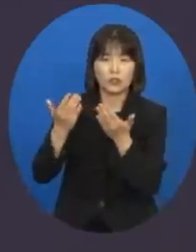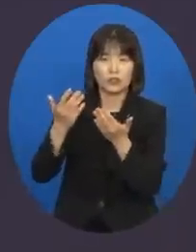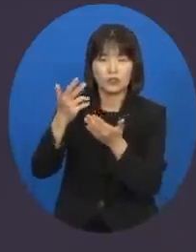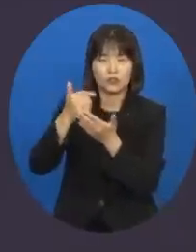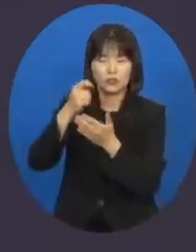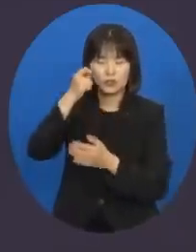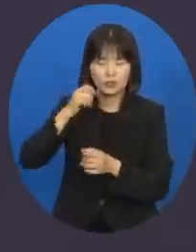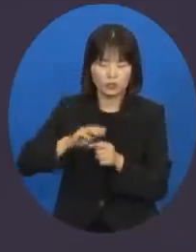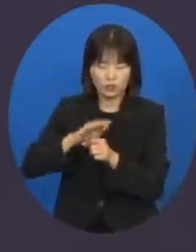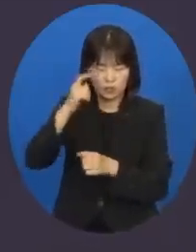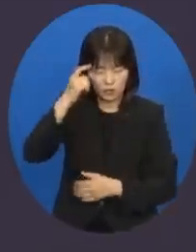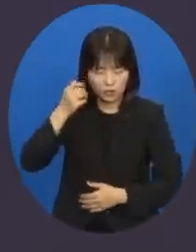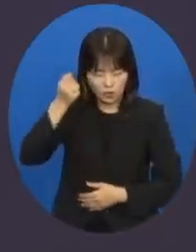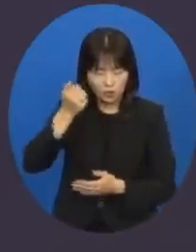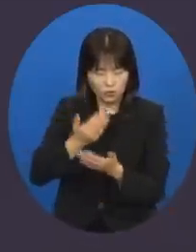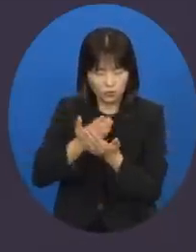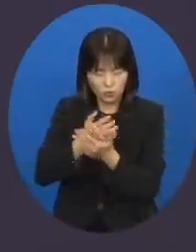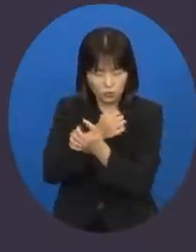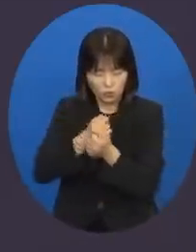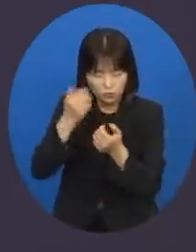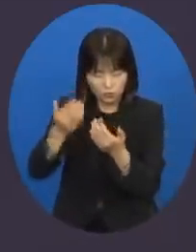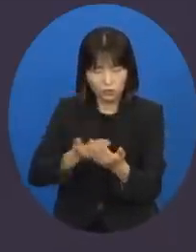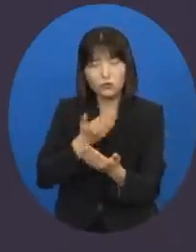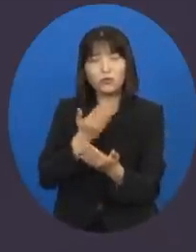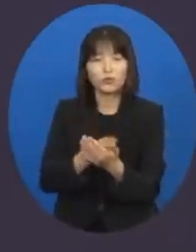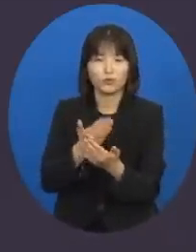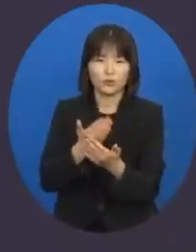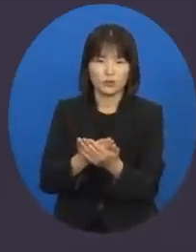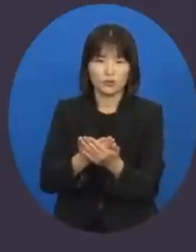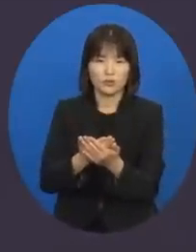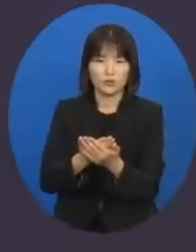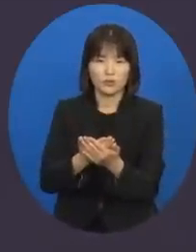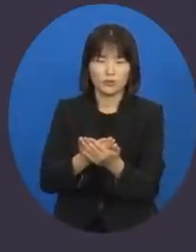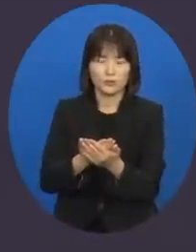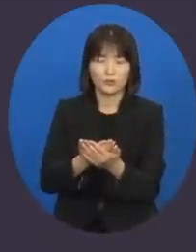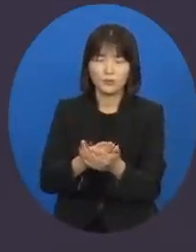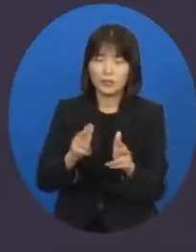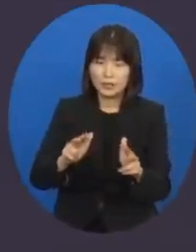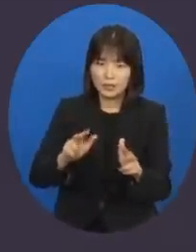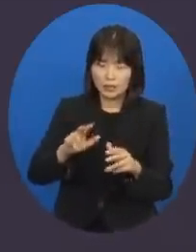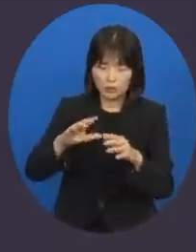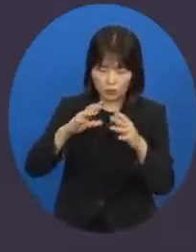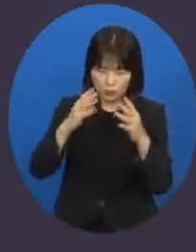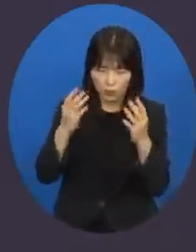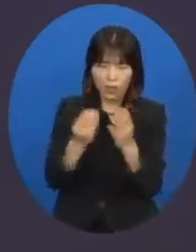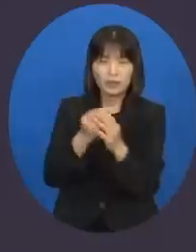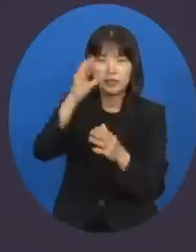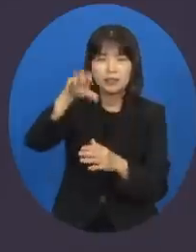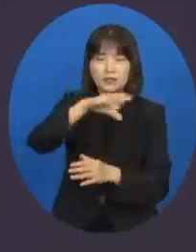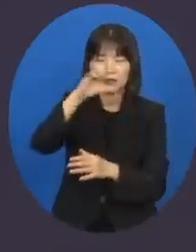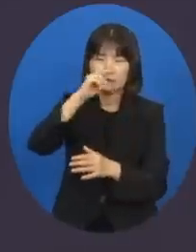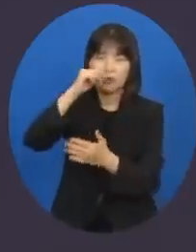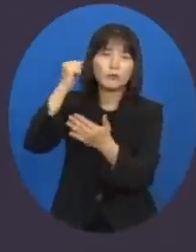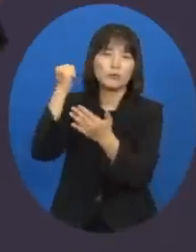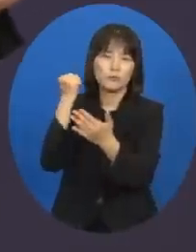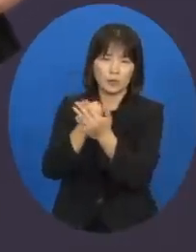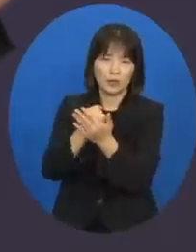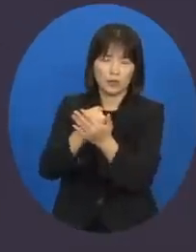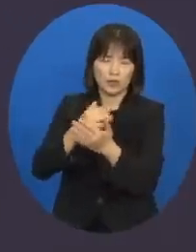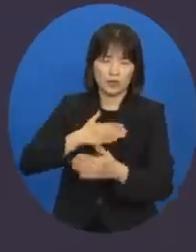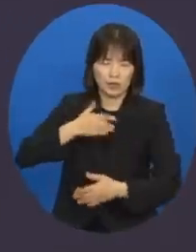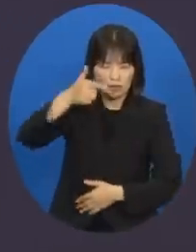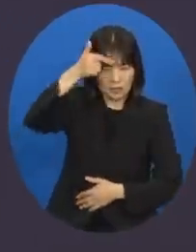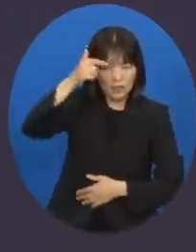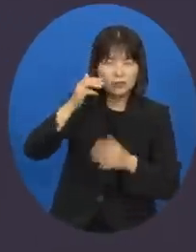긍휼히 여겨주시고 용서하여 주시옵소서. 이제는 완전히 십자가에 못 박혀 나의 옛사람은